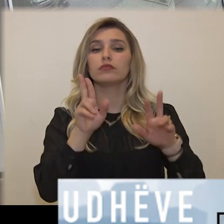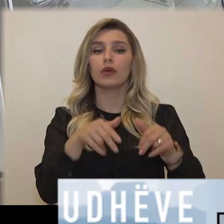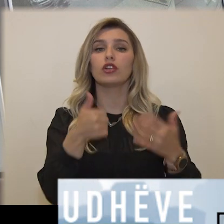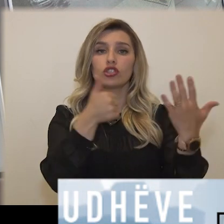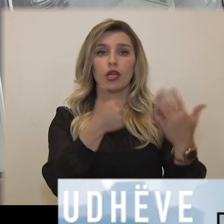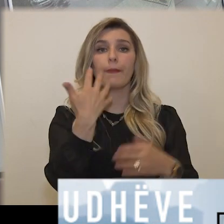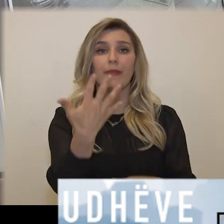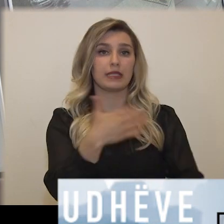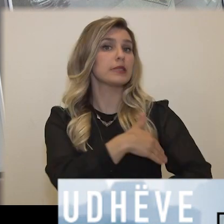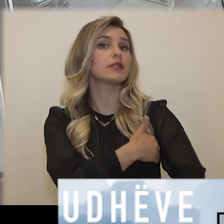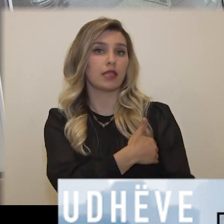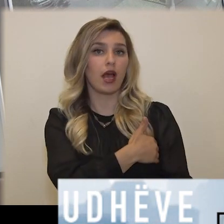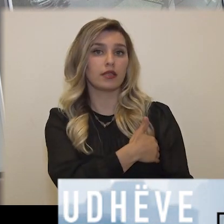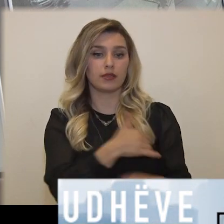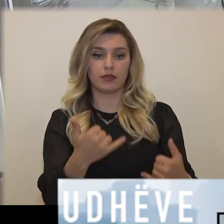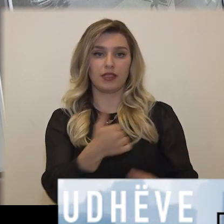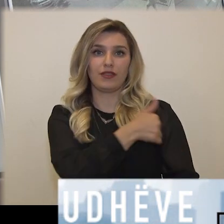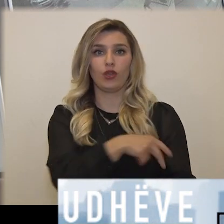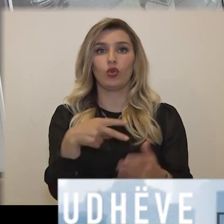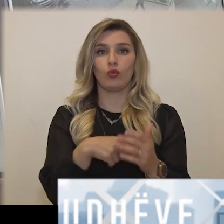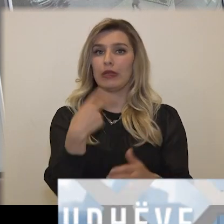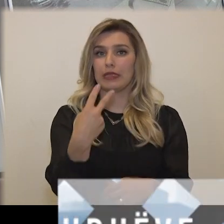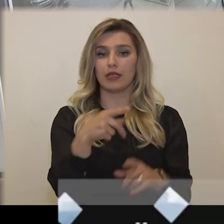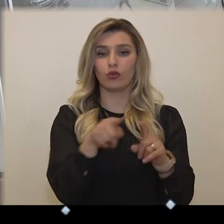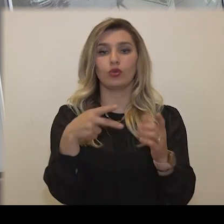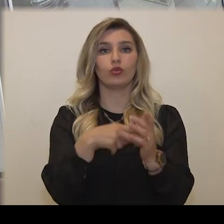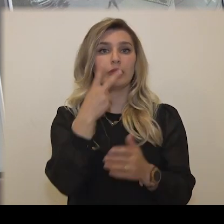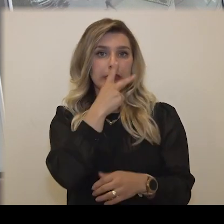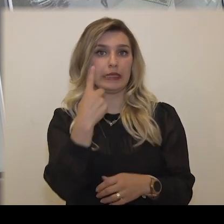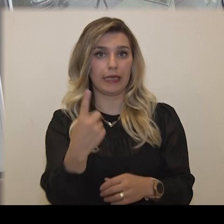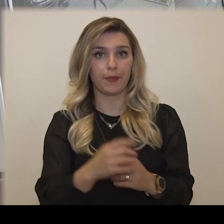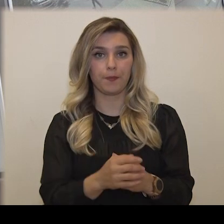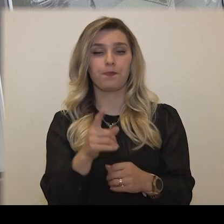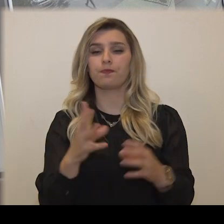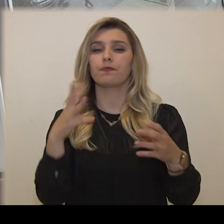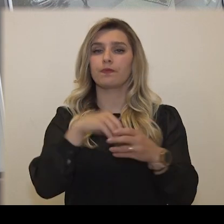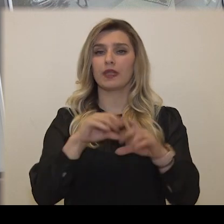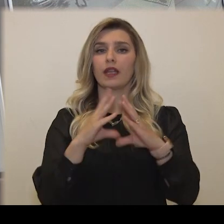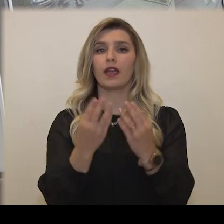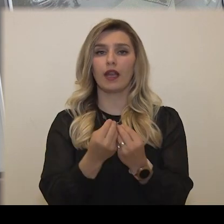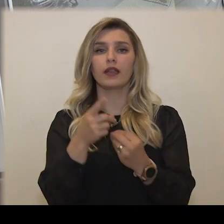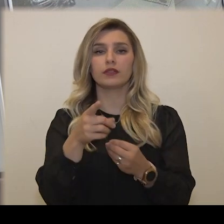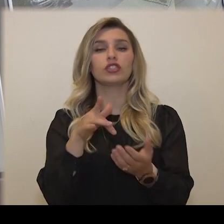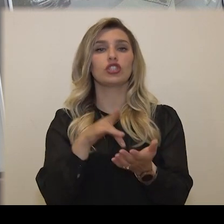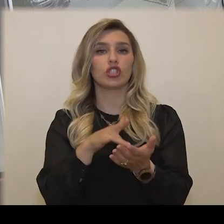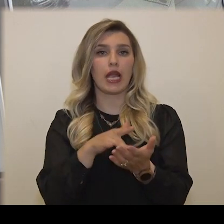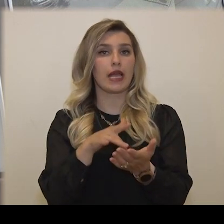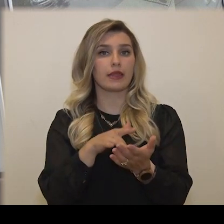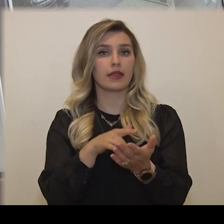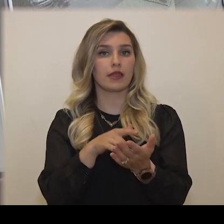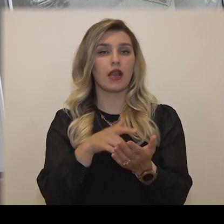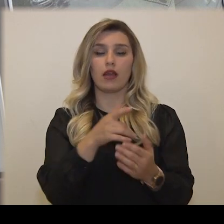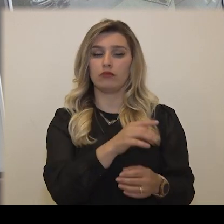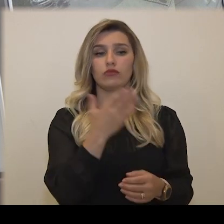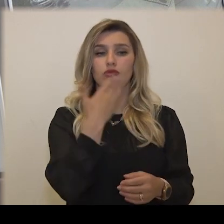ka 65 nxënës këtë vit shkollor, 2020-2021, duke përfshirë qardhën integruese, gjitha